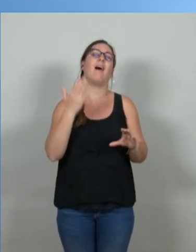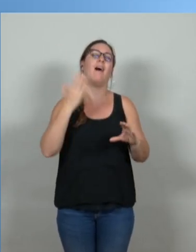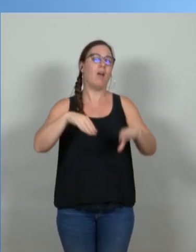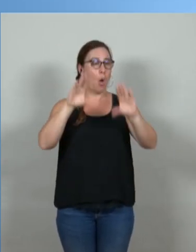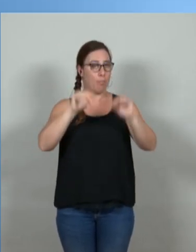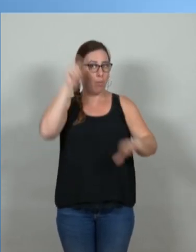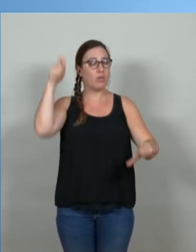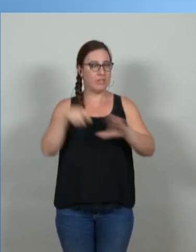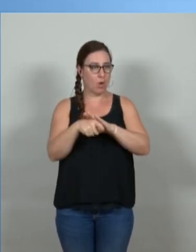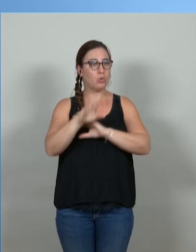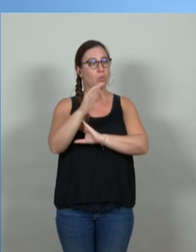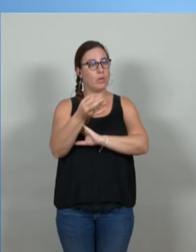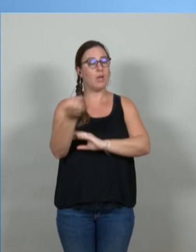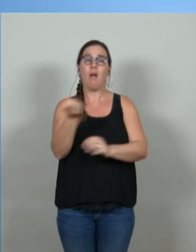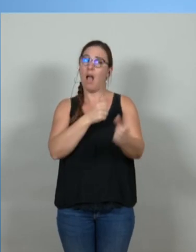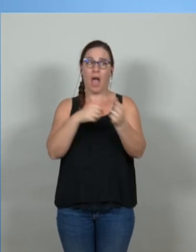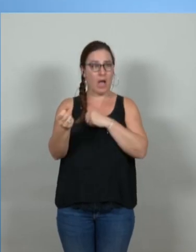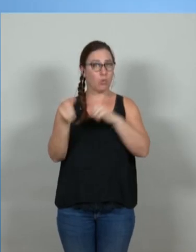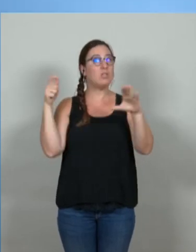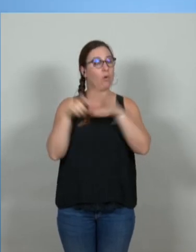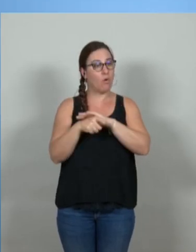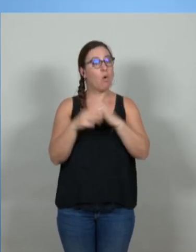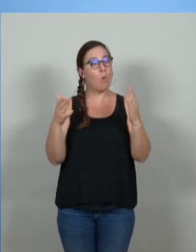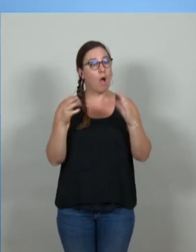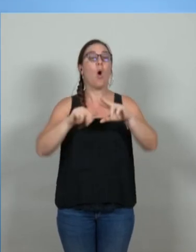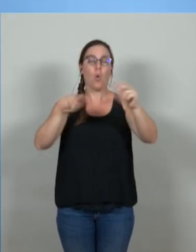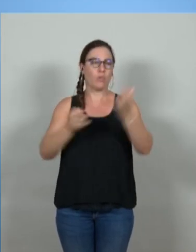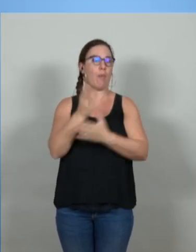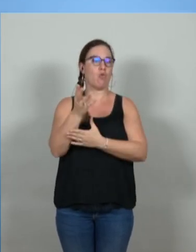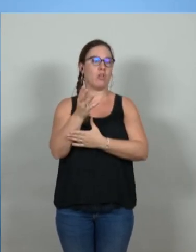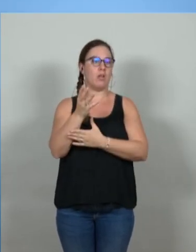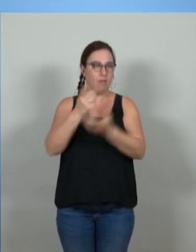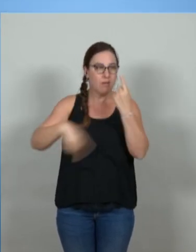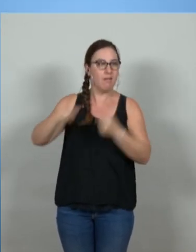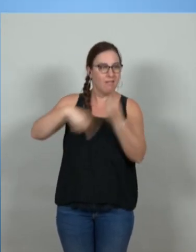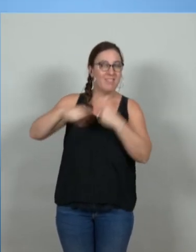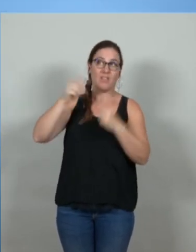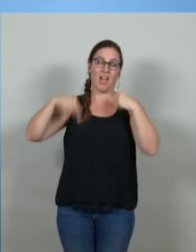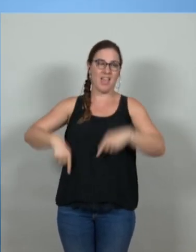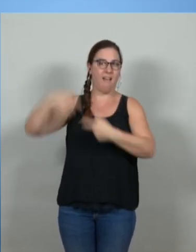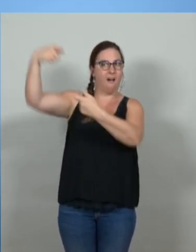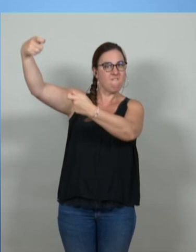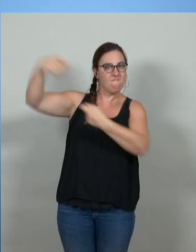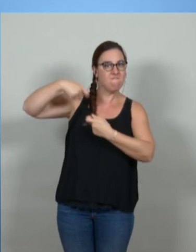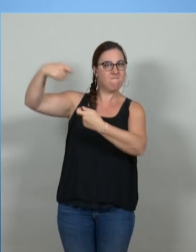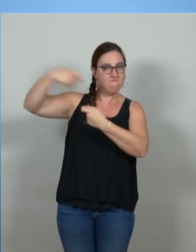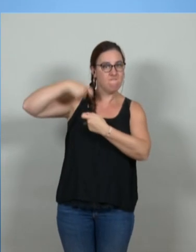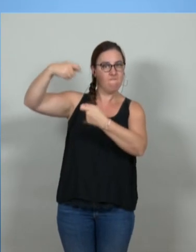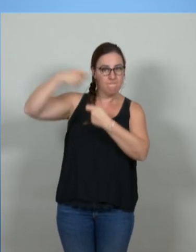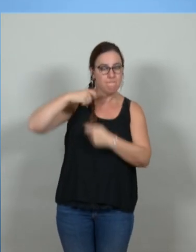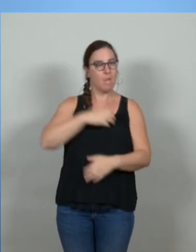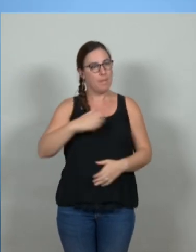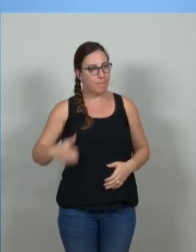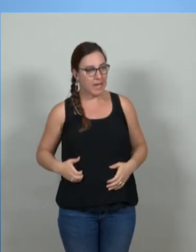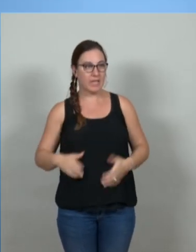financés mais pour pouvoir être financé il faut qu'il soit en contrat de projet donc l'état nous force la main à ce que les collectivités